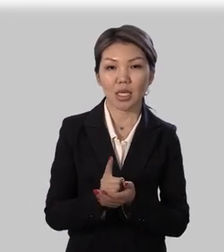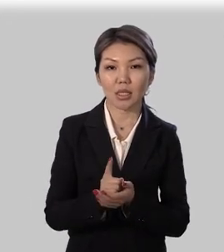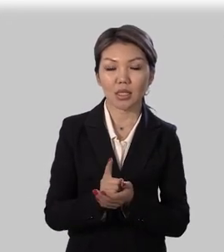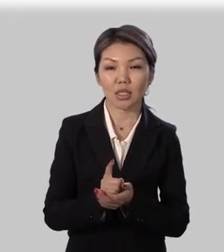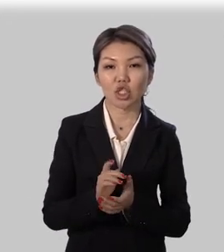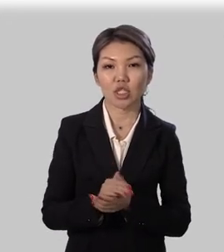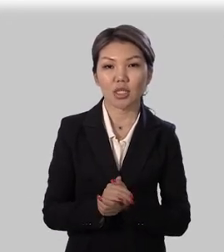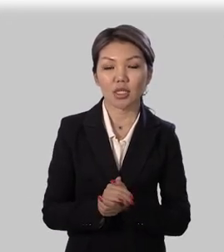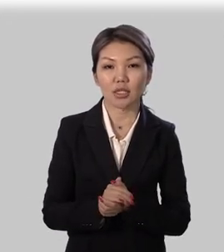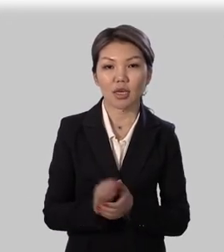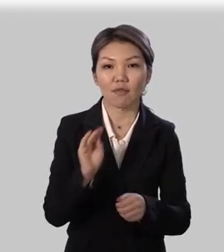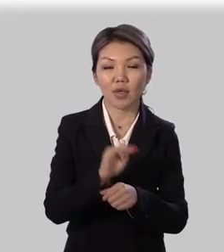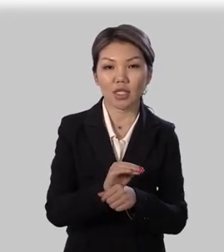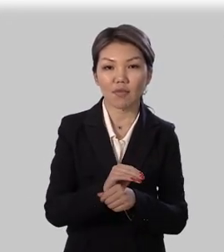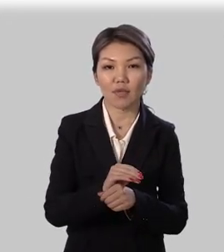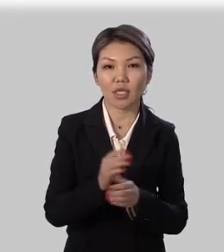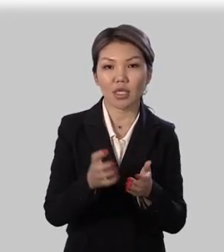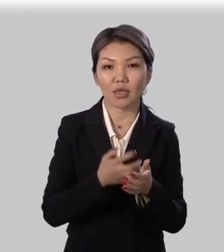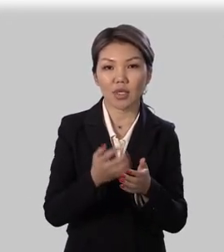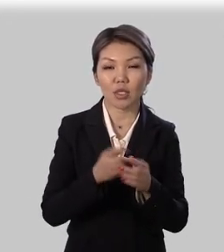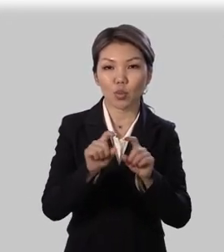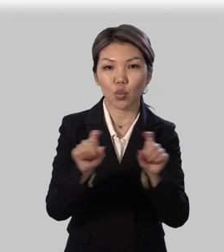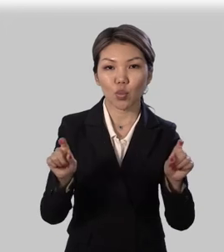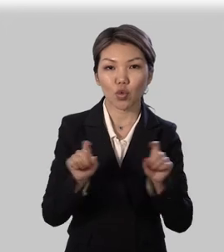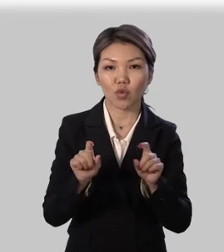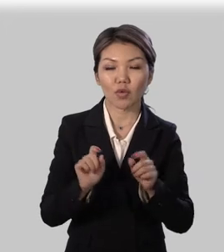минутка вставьте пропущенные буквы